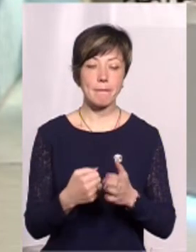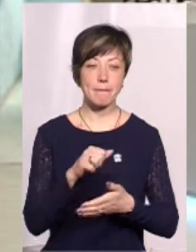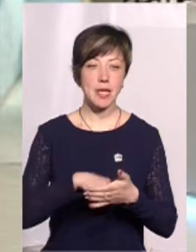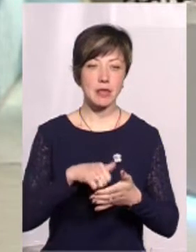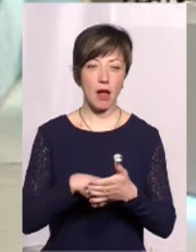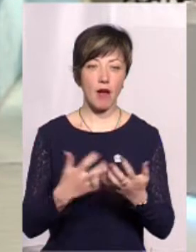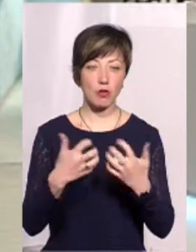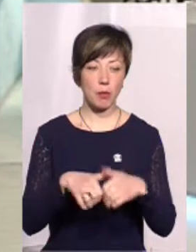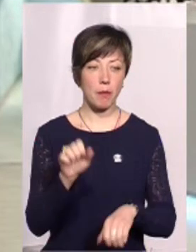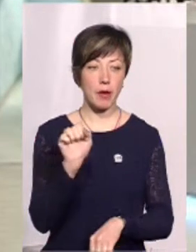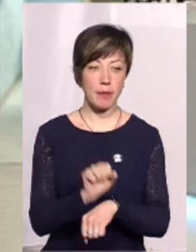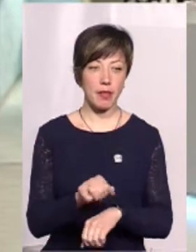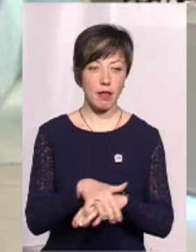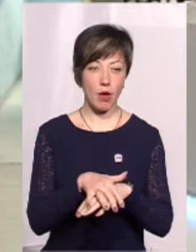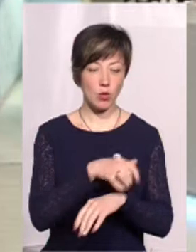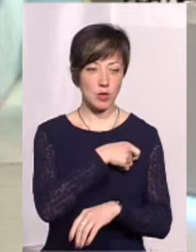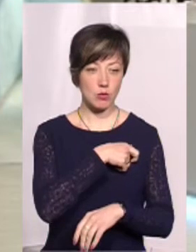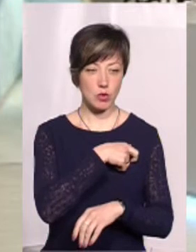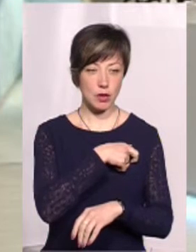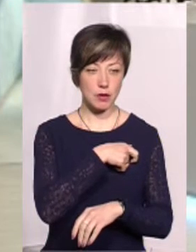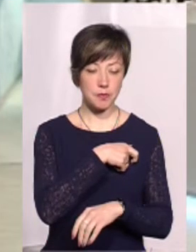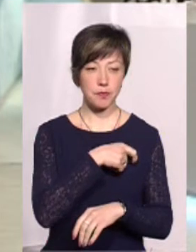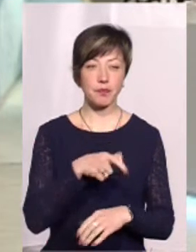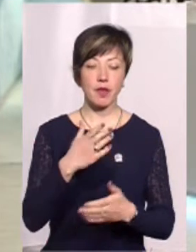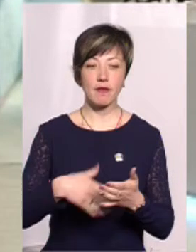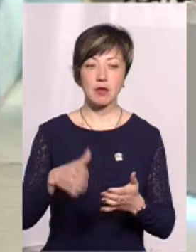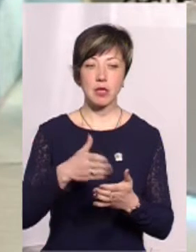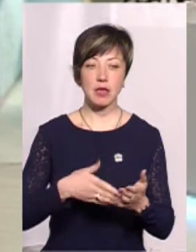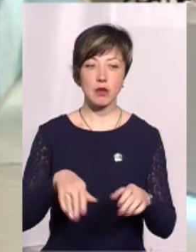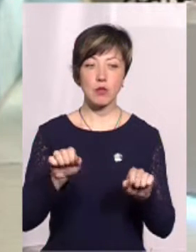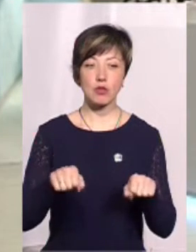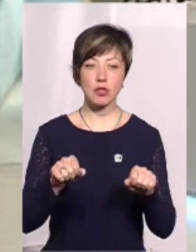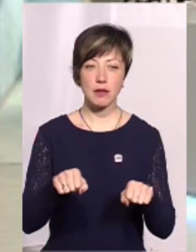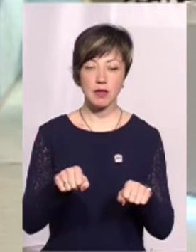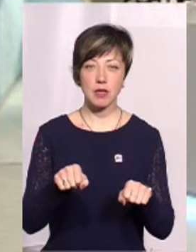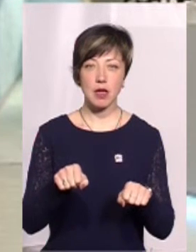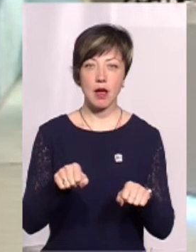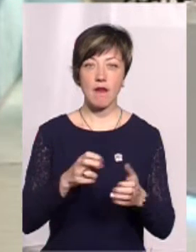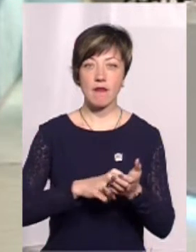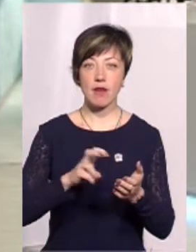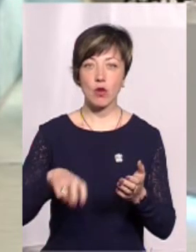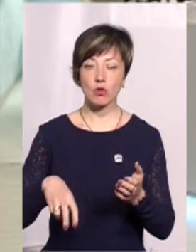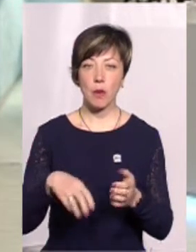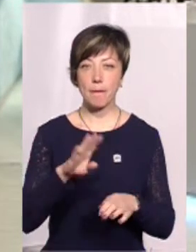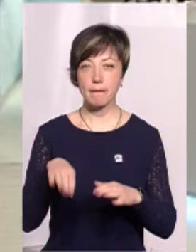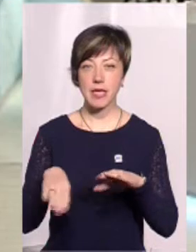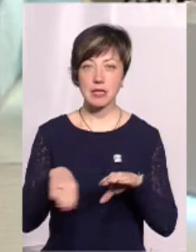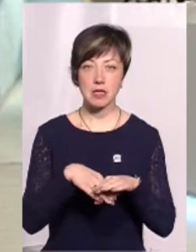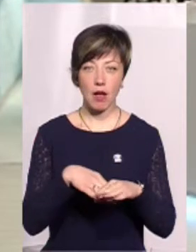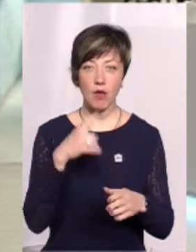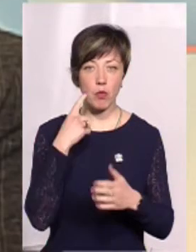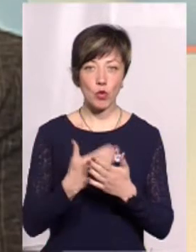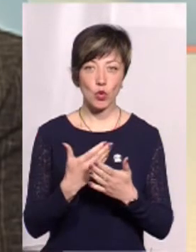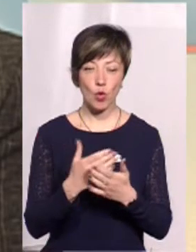автоматичного припинення мандату народного депутата, відмінити можливість виходу під заставу підозрюваним у